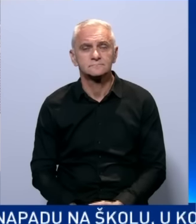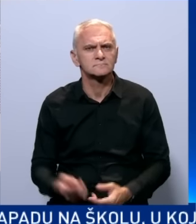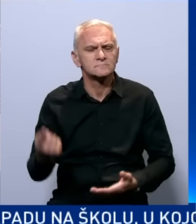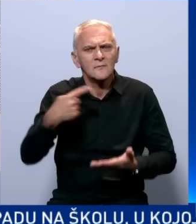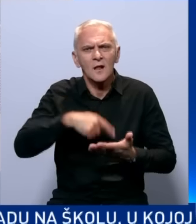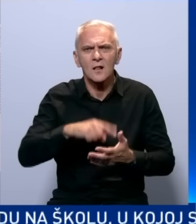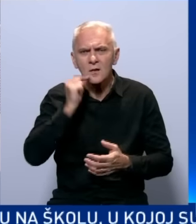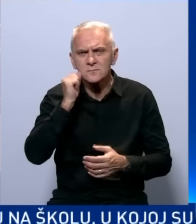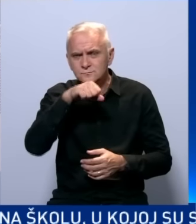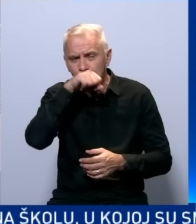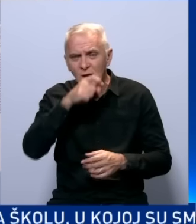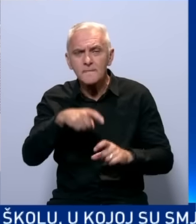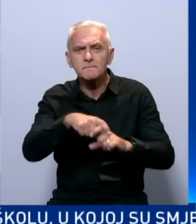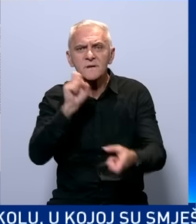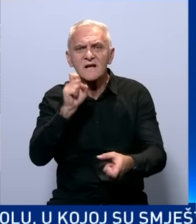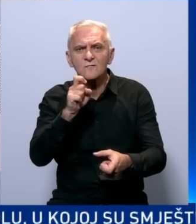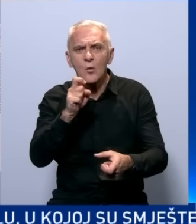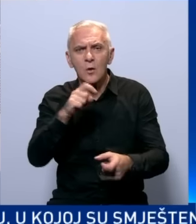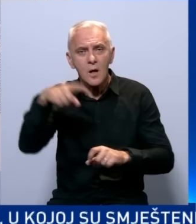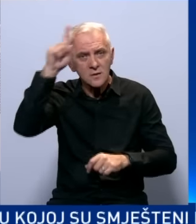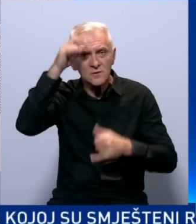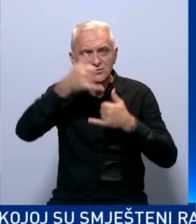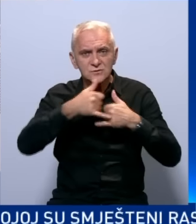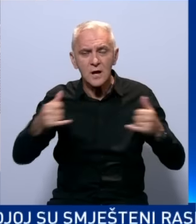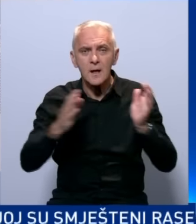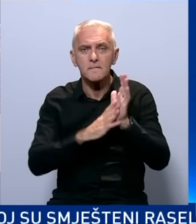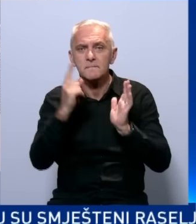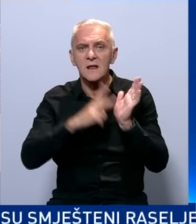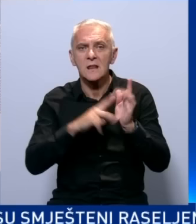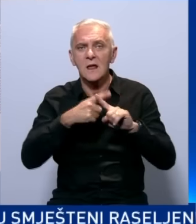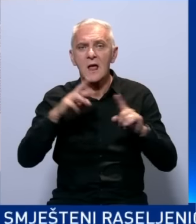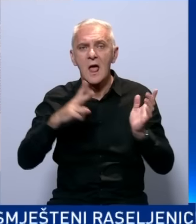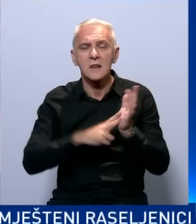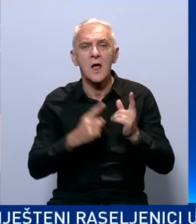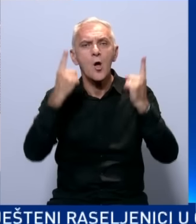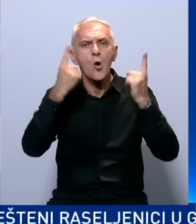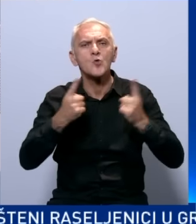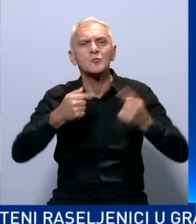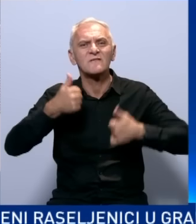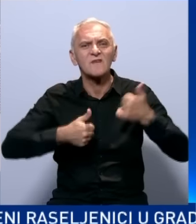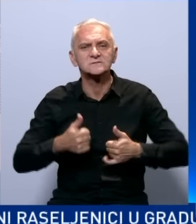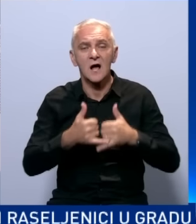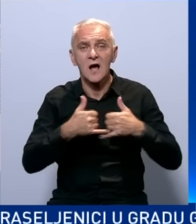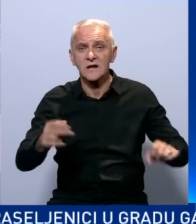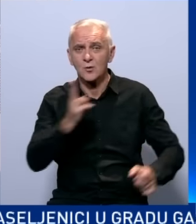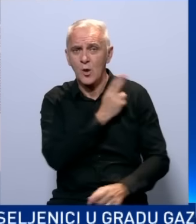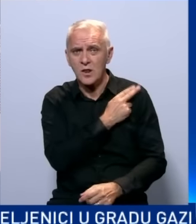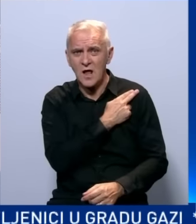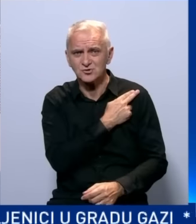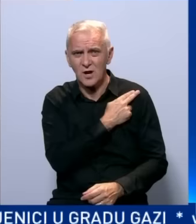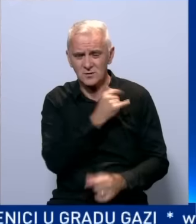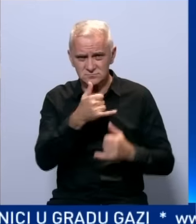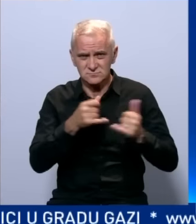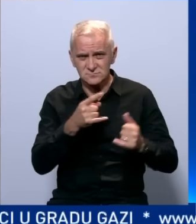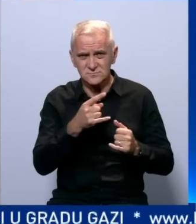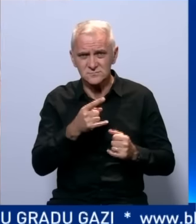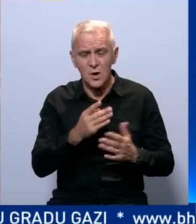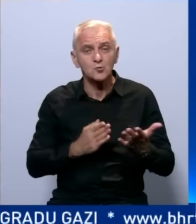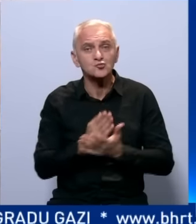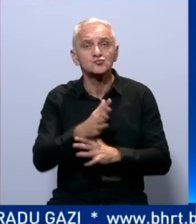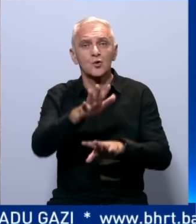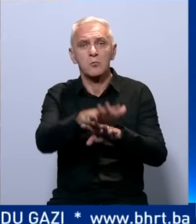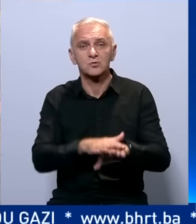Hiljade ljubitelja piva okupilo se u njemačkom gradu Minhenu na otvaranju Oktoberfesta. Gradonačelnik Minhena Dieter Reiter